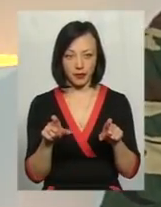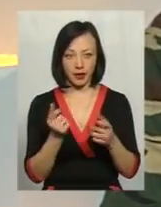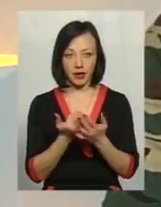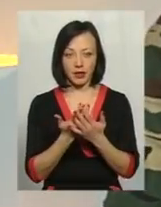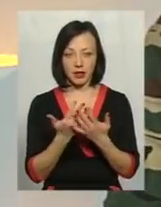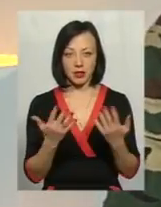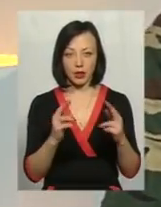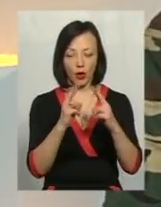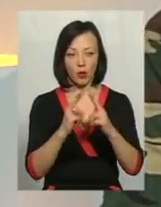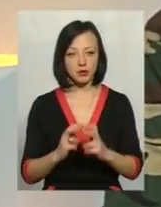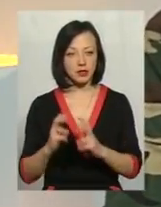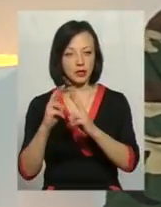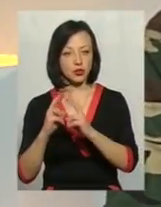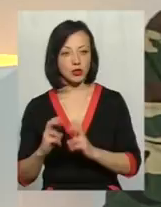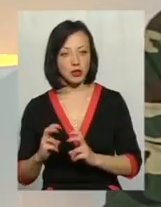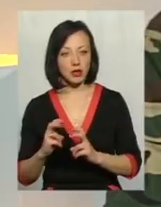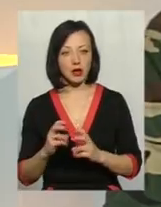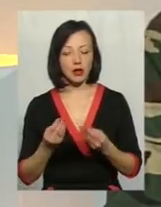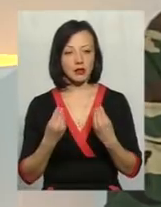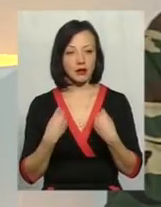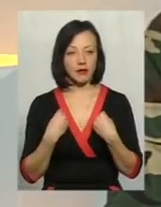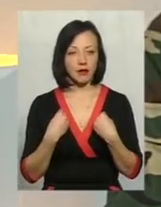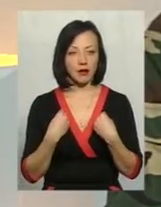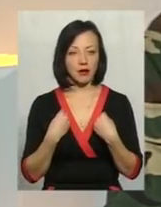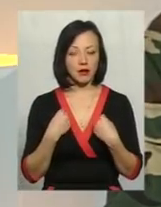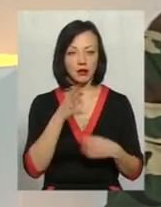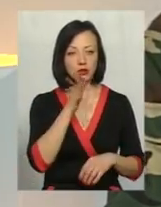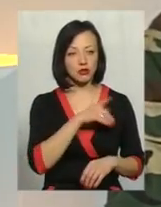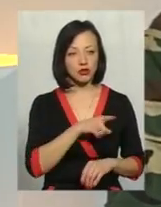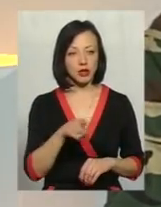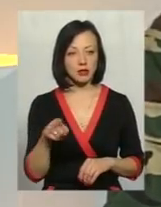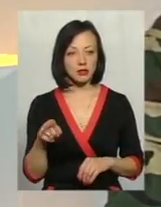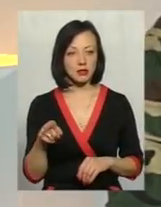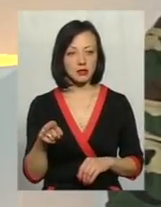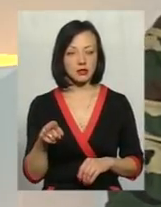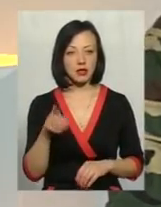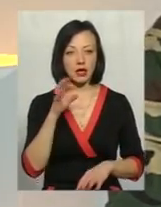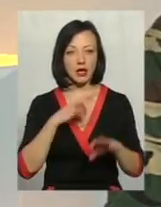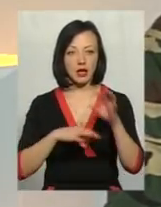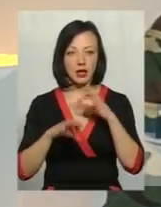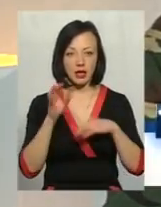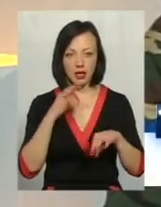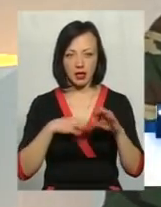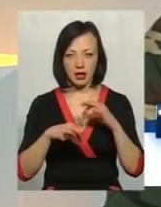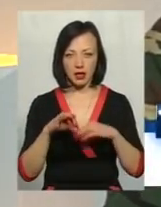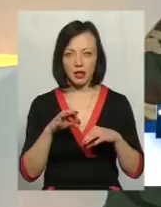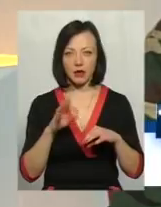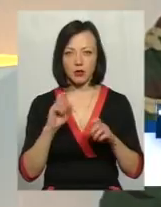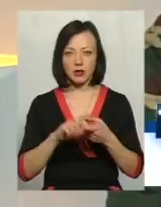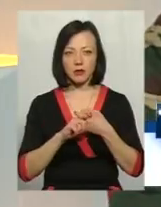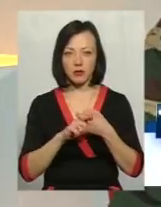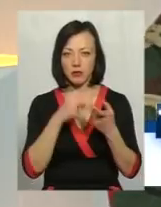Різні там обстеження, давали довгий час якісь ліки від малярії, тому що малярія